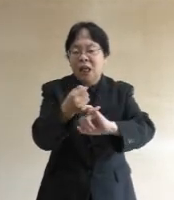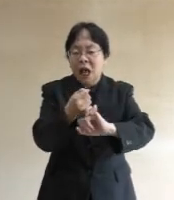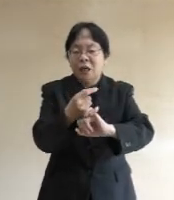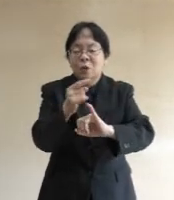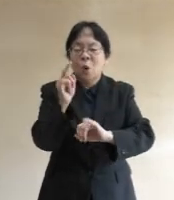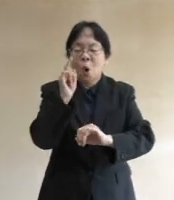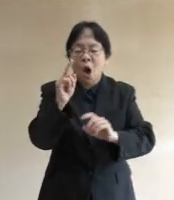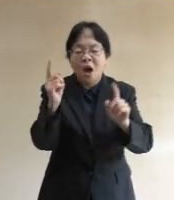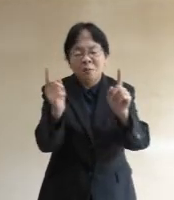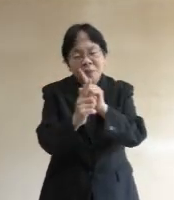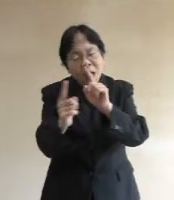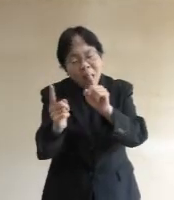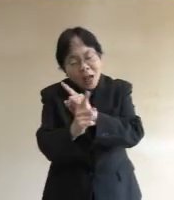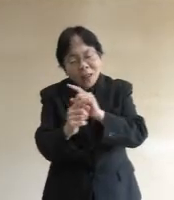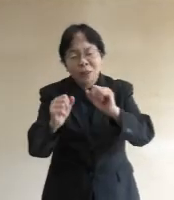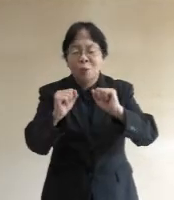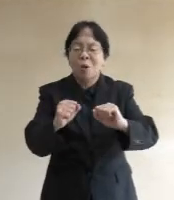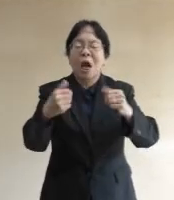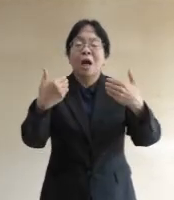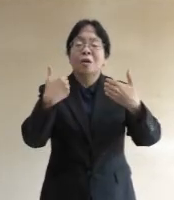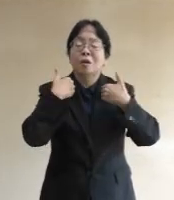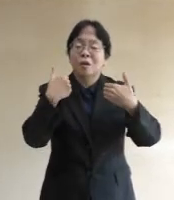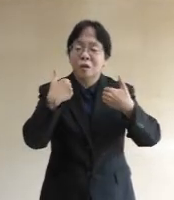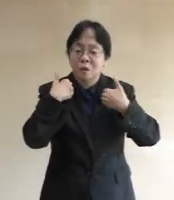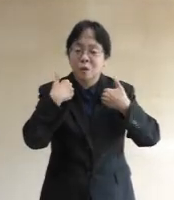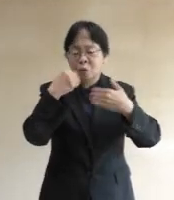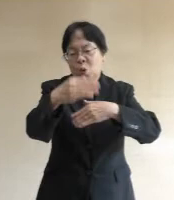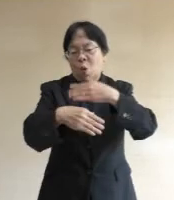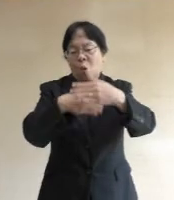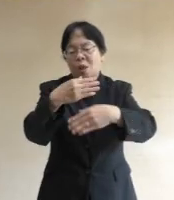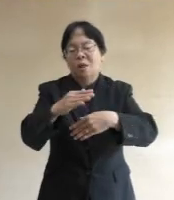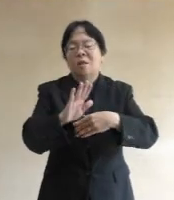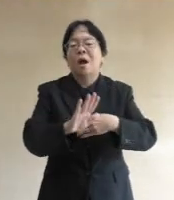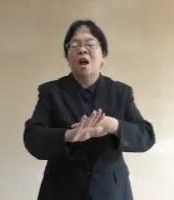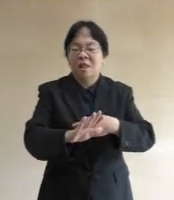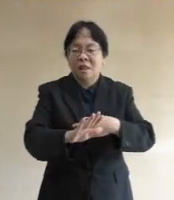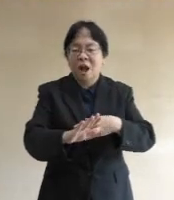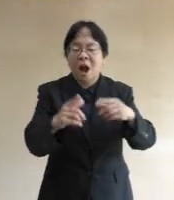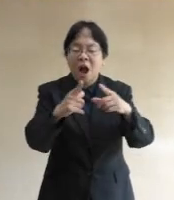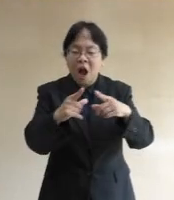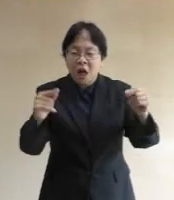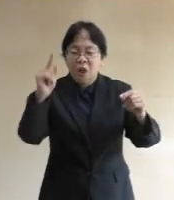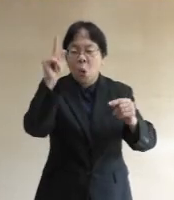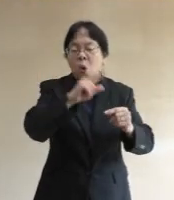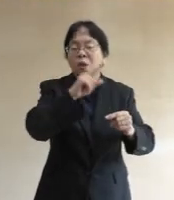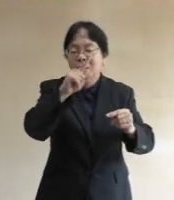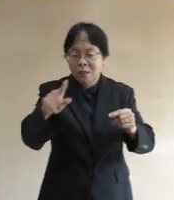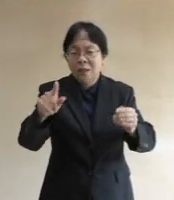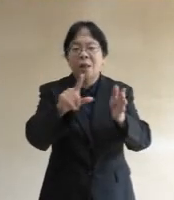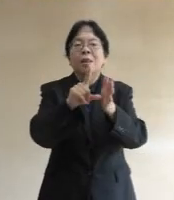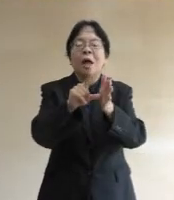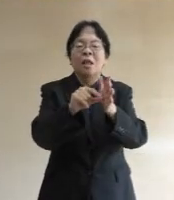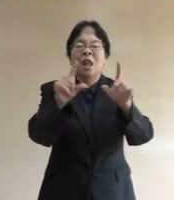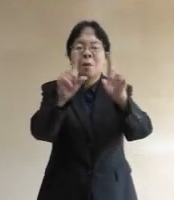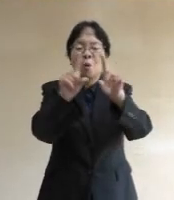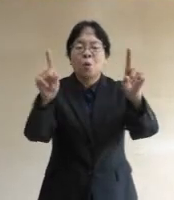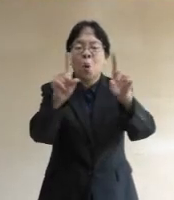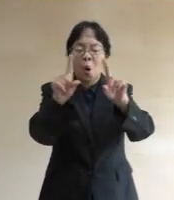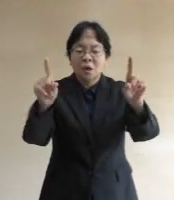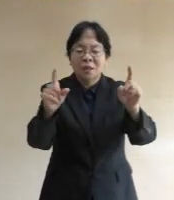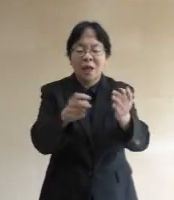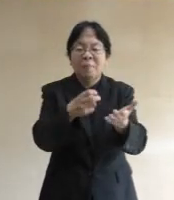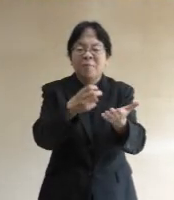直しをしなきゃいかんということで、要は日本人であれば当